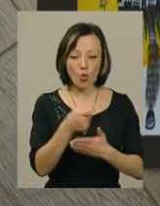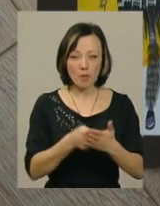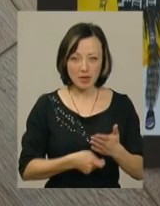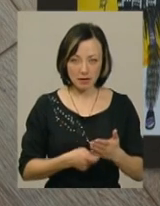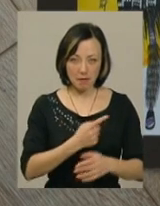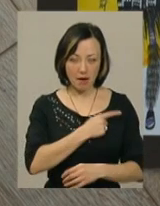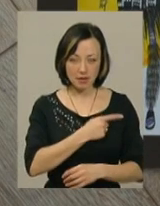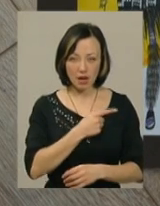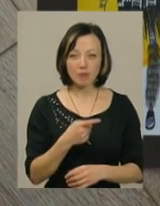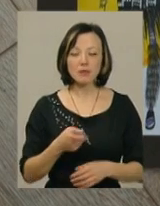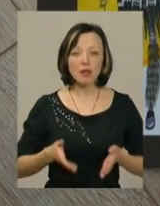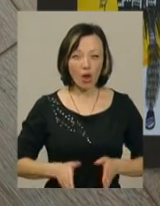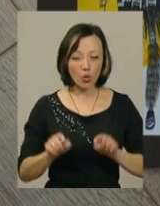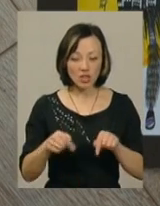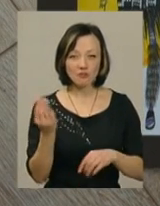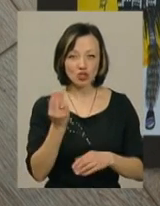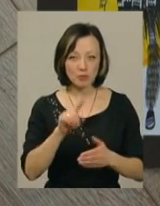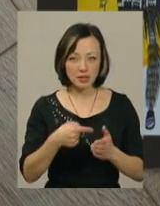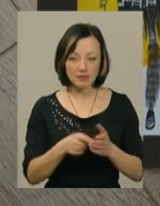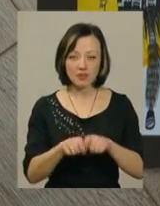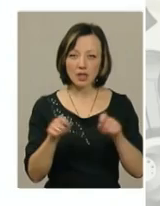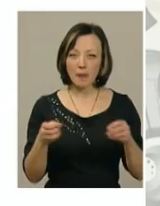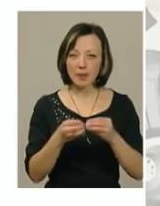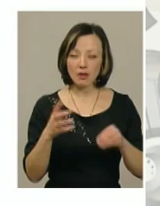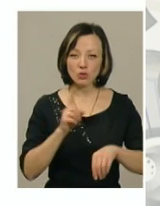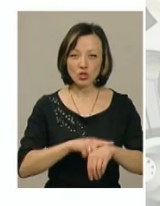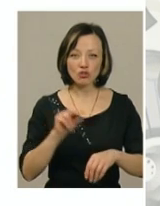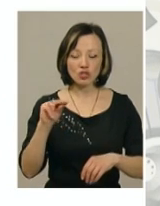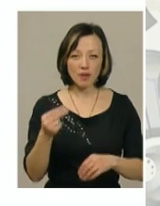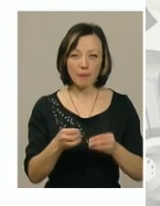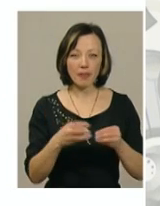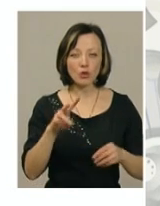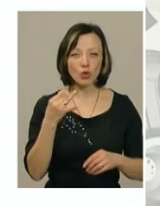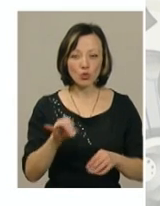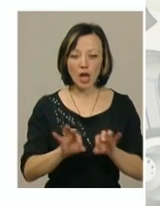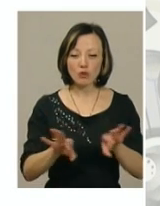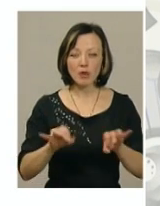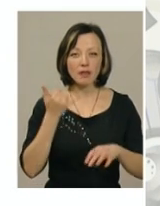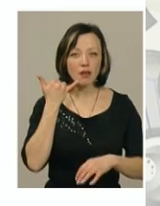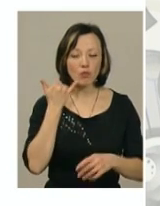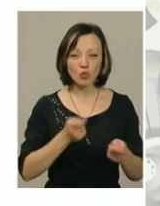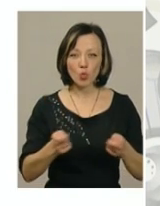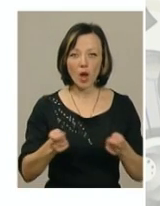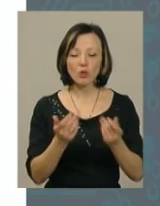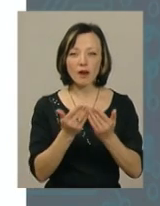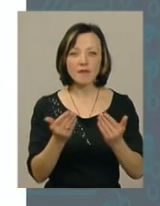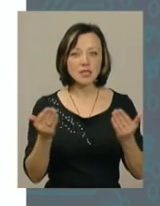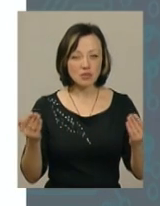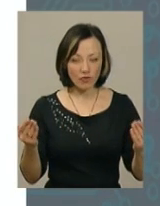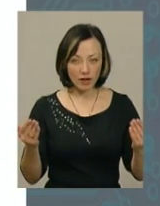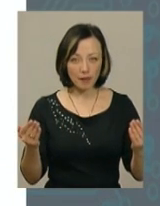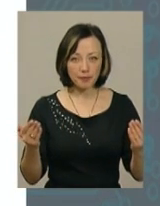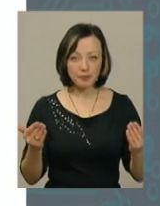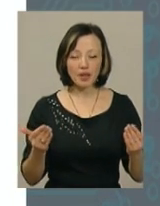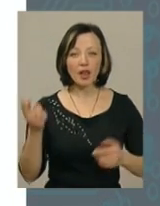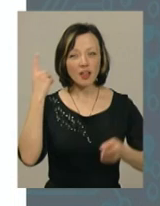з Шепетівки. Відкриття заплановане на 15-ту годину у четвер, 15 лютого. Як розповіла телефоном кураторка виставки Марія Юзлова,